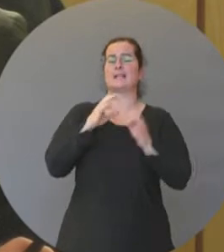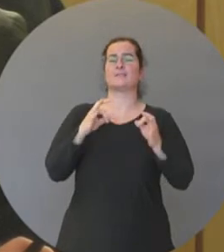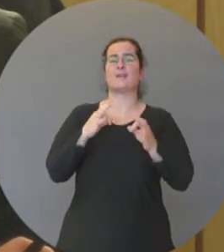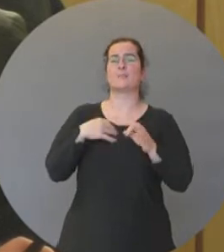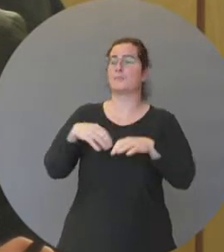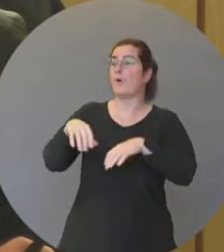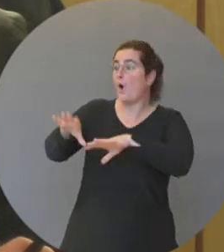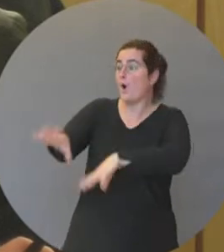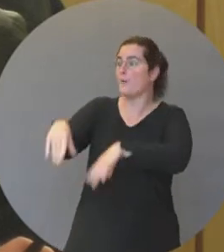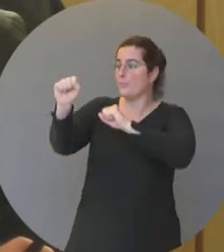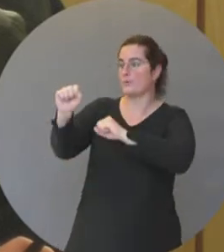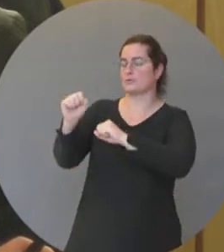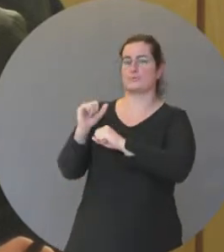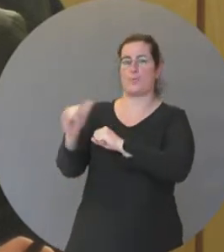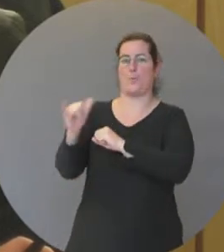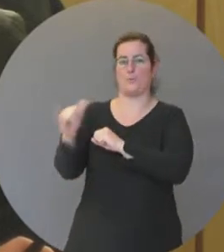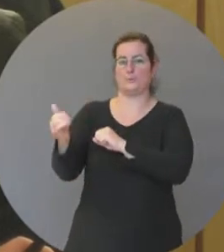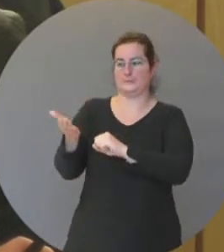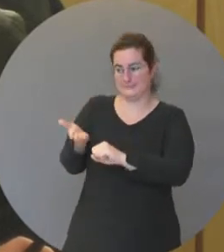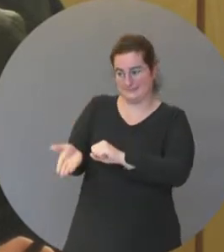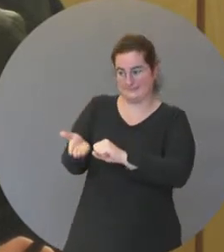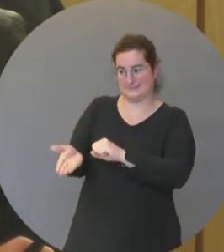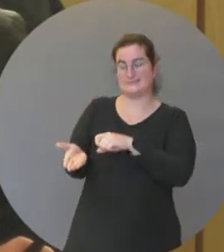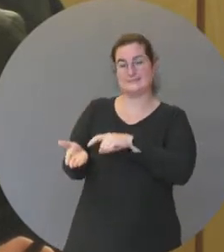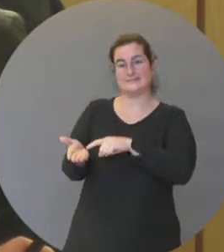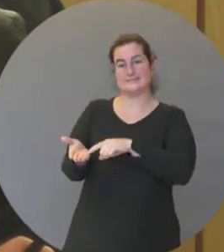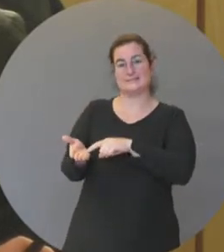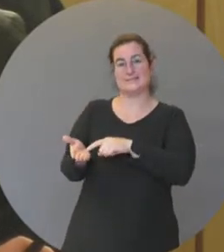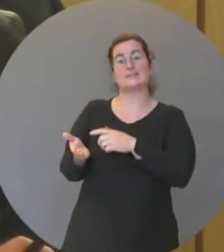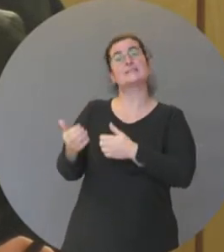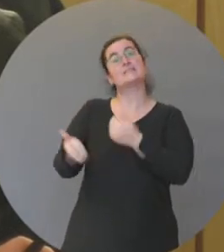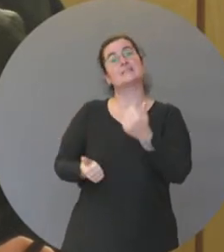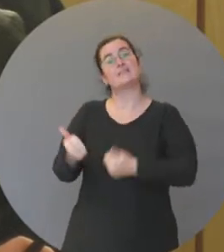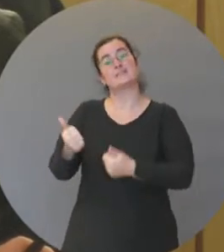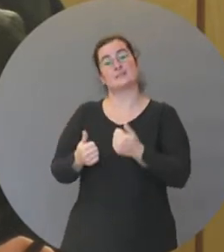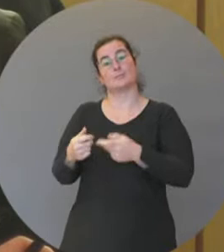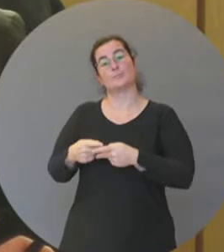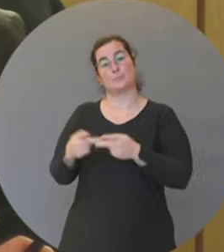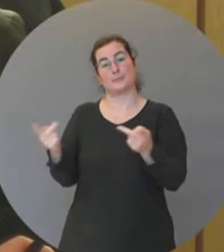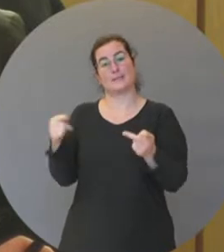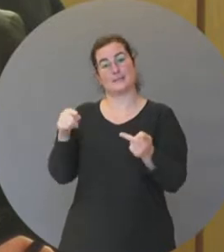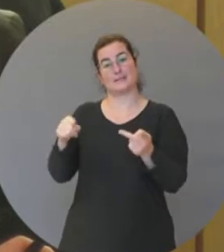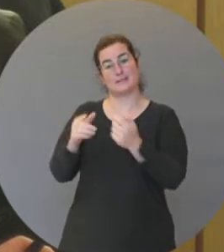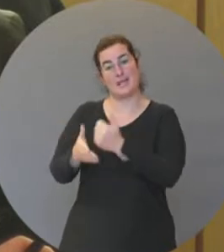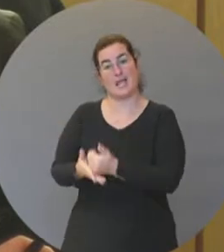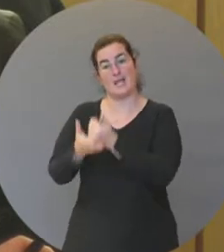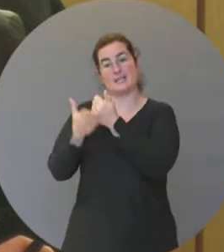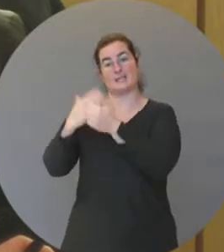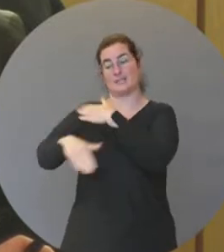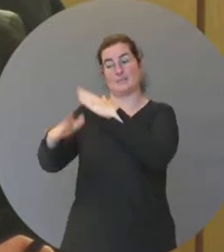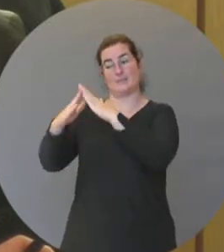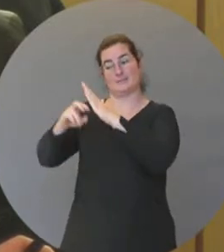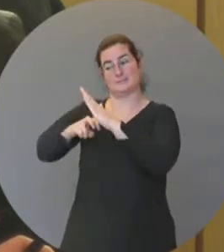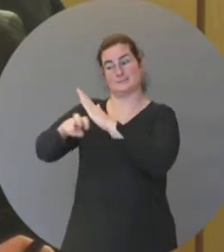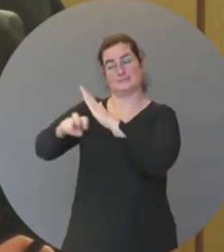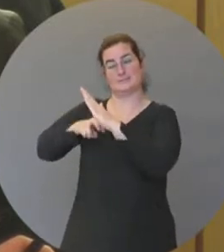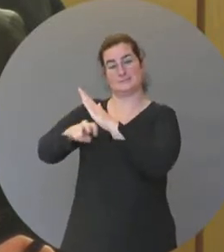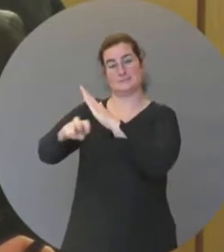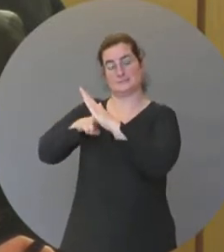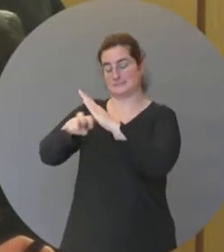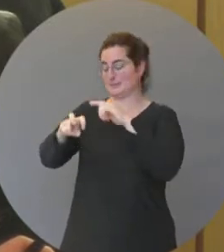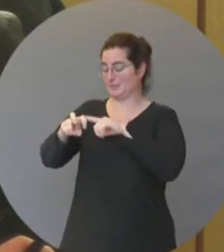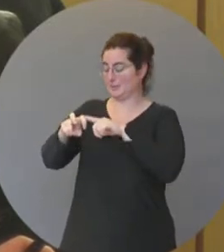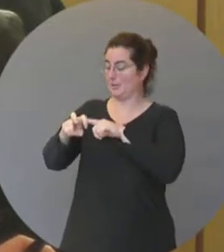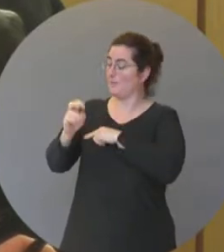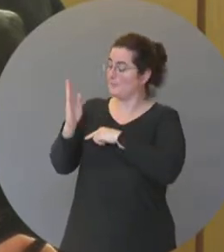trouver une réponse dans une dans un service public de l'aide à domicile avec des personnels mieux